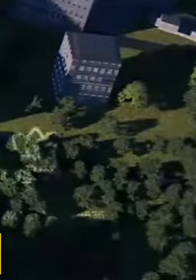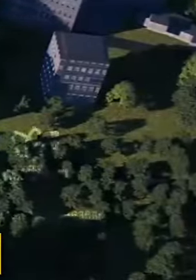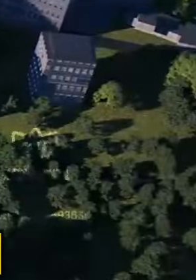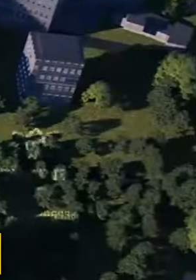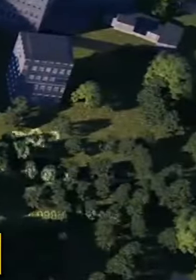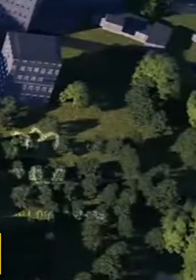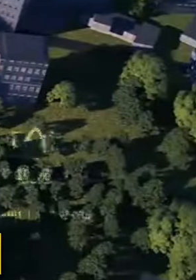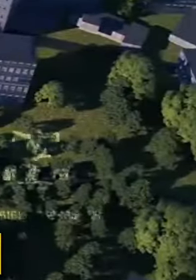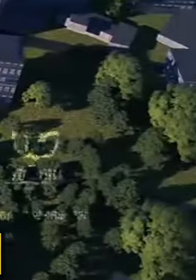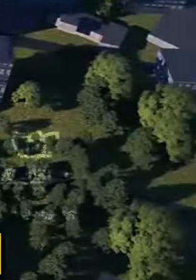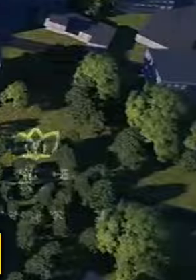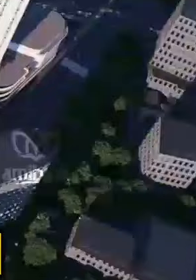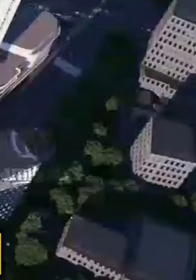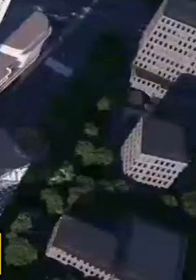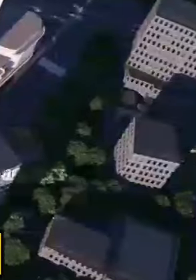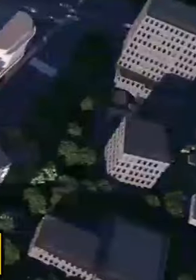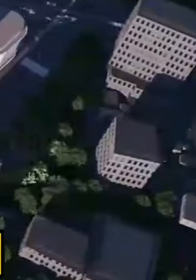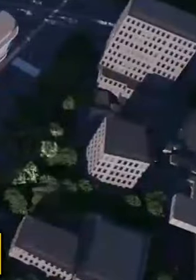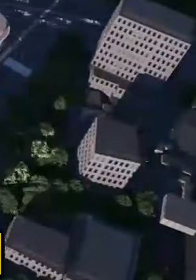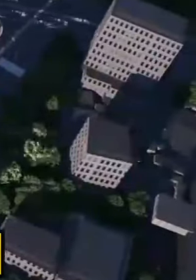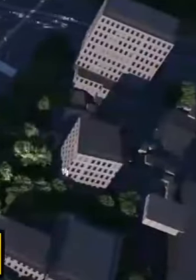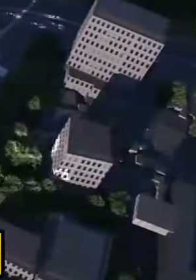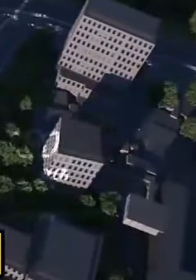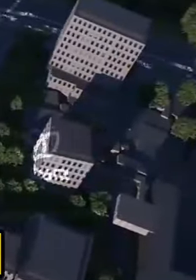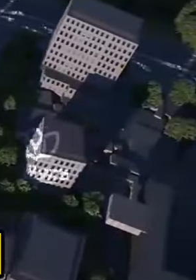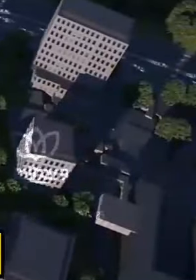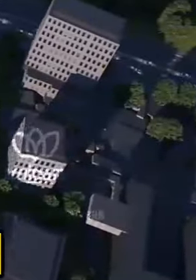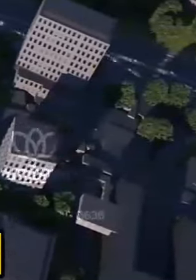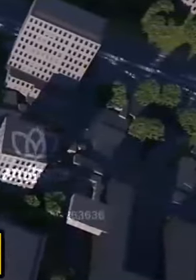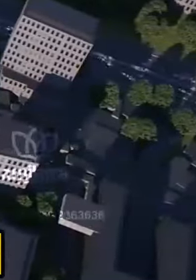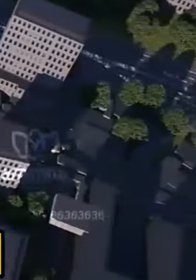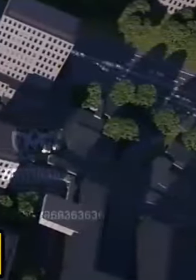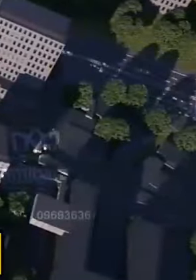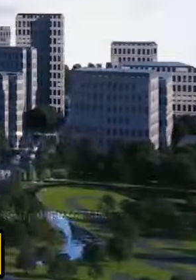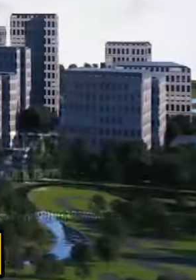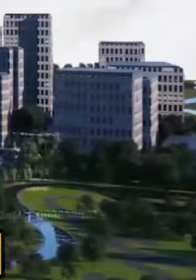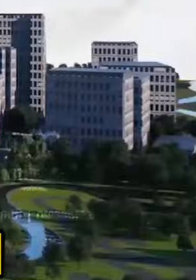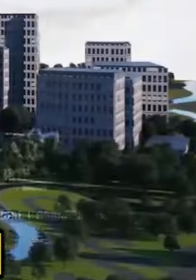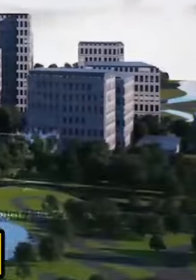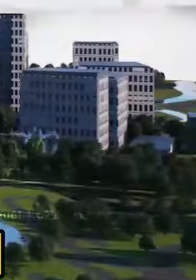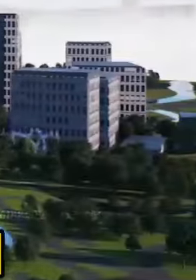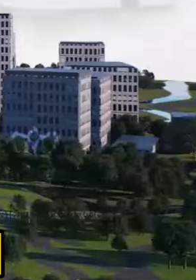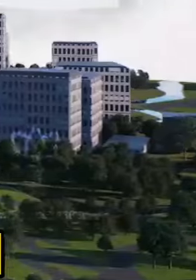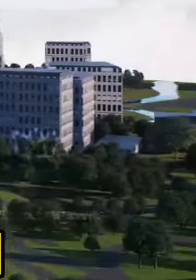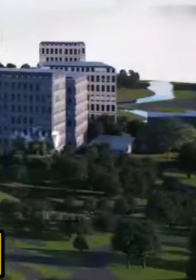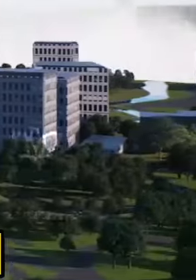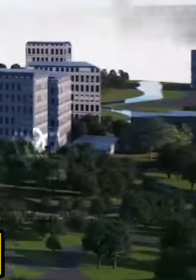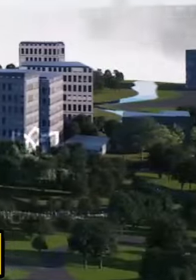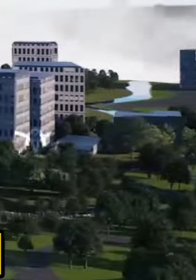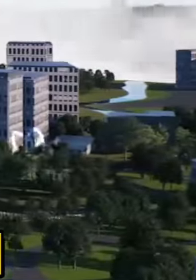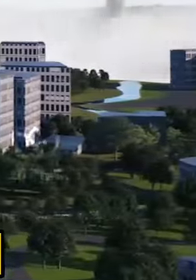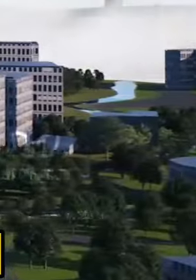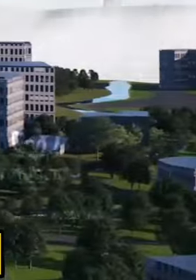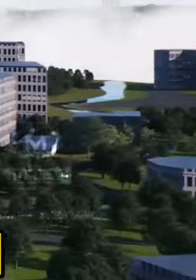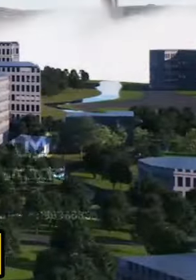ባለው ግዙፍ መንደር መሸጫችንን በኢትዮጵያ ብር አድርገናል። በተጨማሪም የቃዋጋ ጭማሪ ወይም